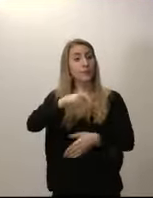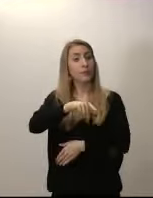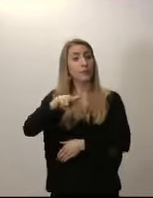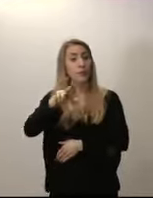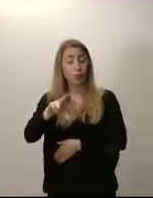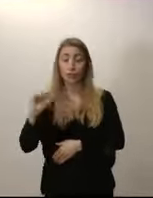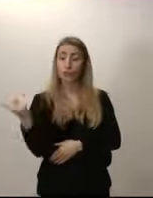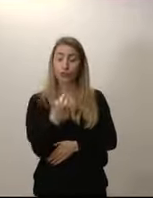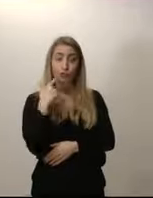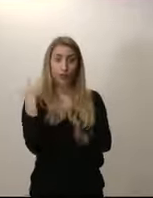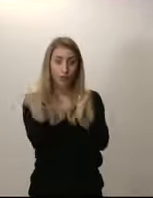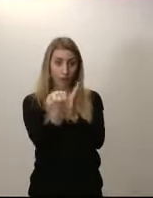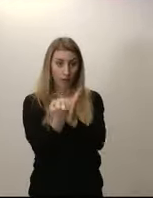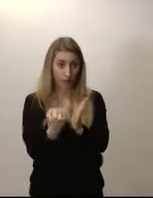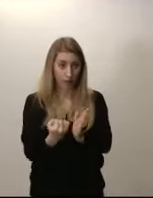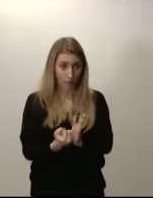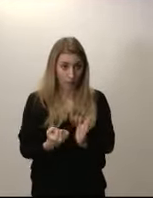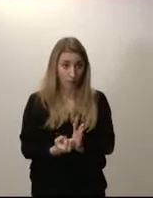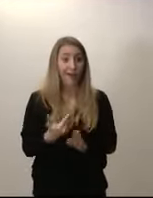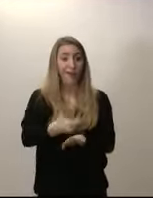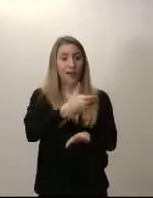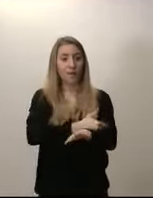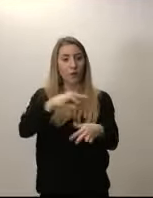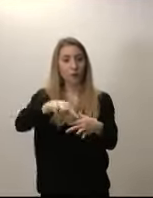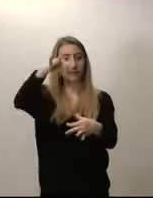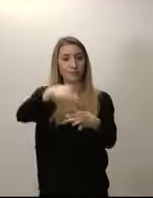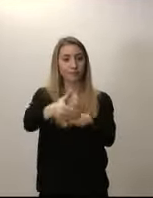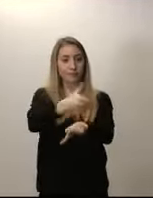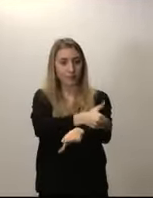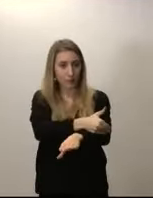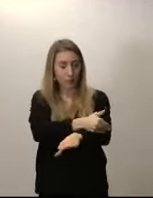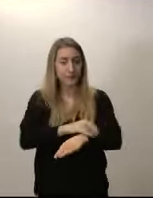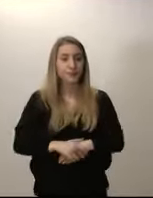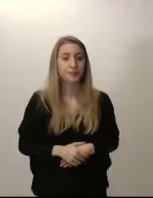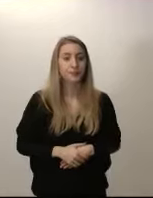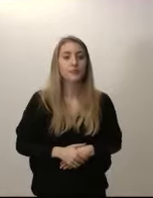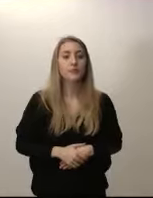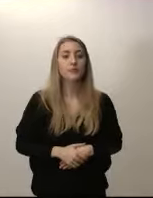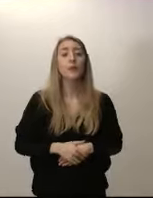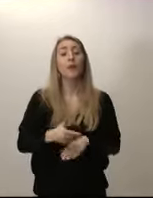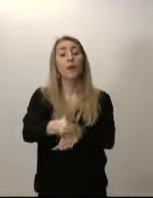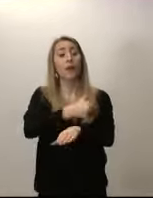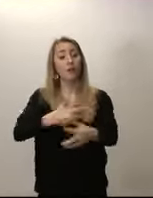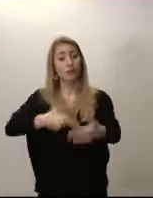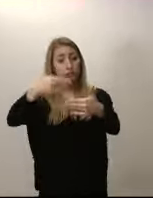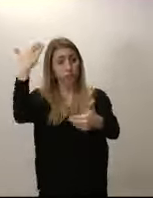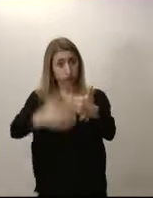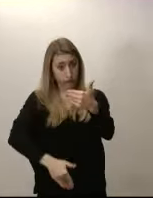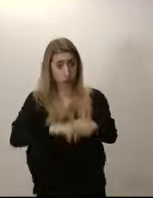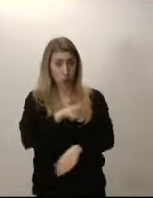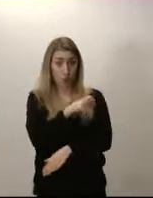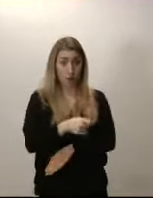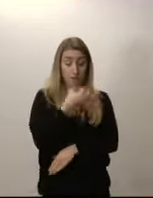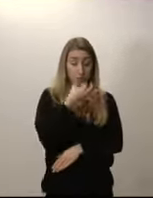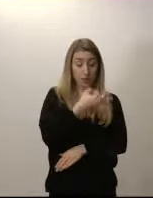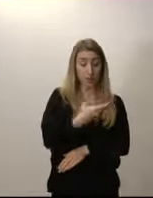que vous avez approuvé juste avant l'échéance électorale, avant l'échéance de votre mandat, imposait 20% et